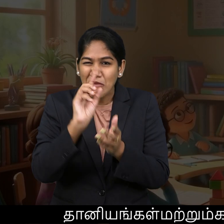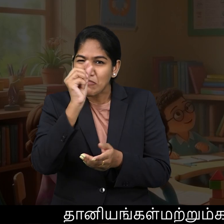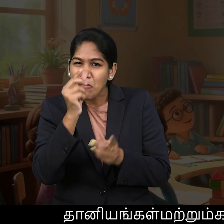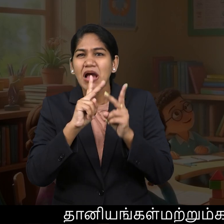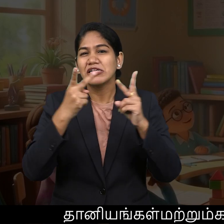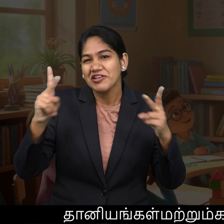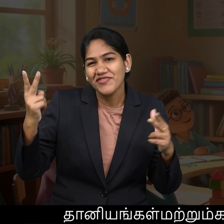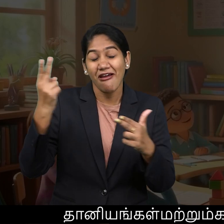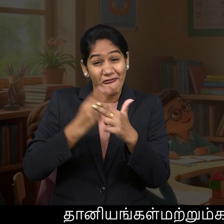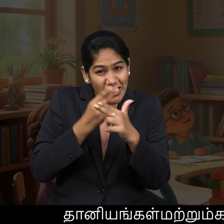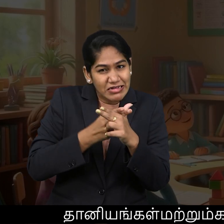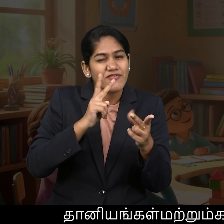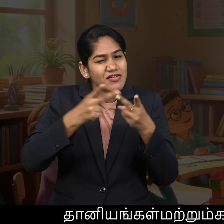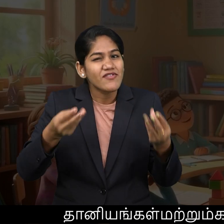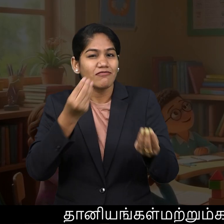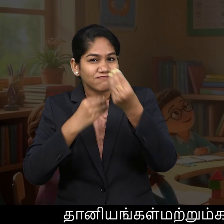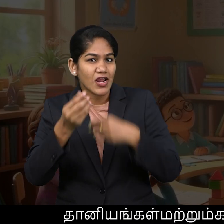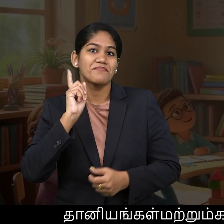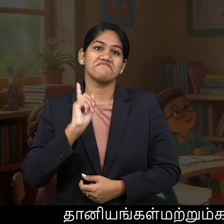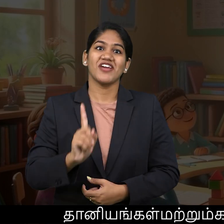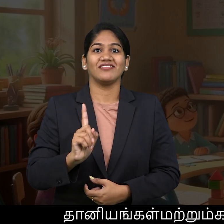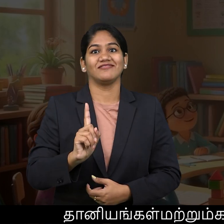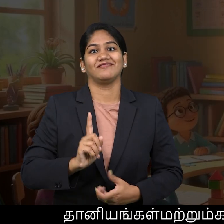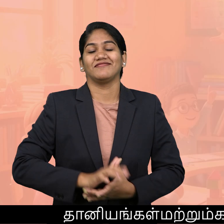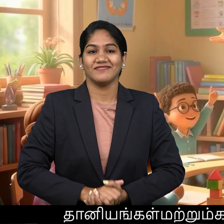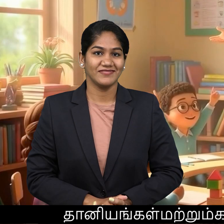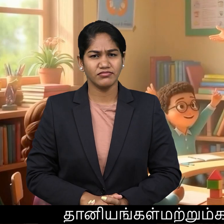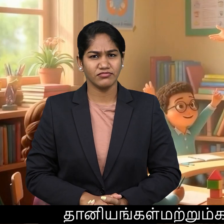தானியங்கள் மற்றும் காய்கறிகளை சாப்பிட வேண்டும்.